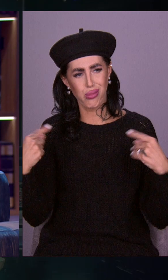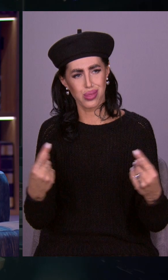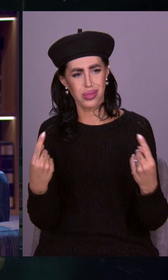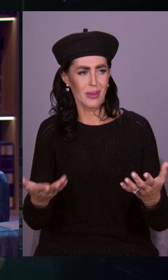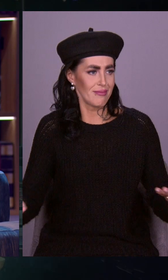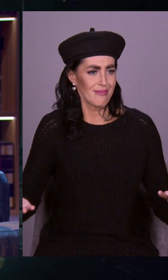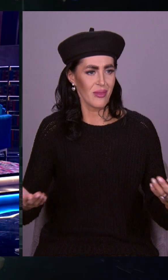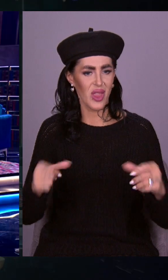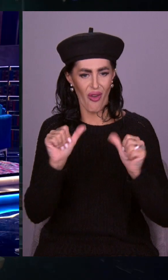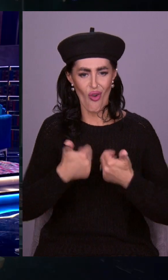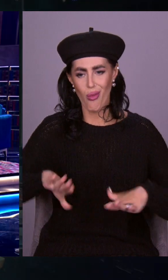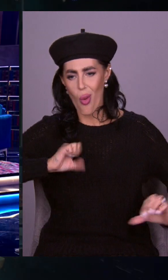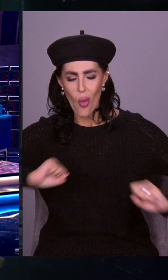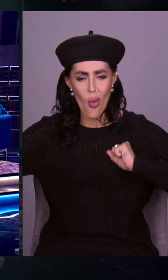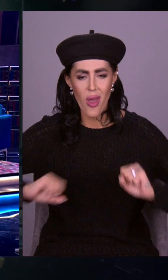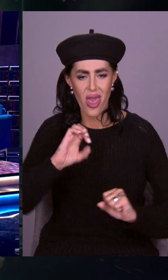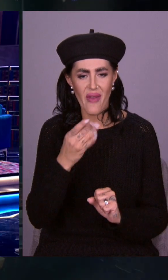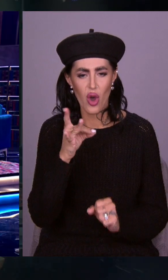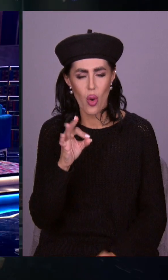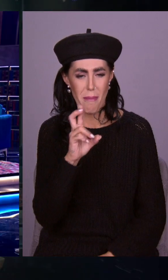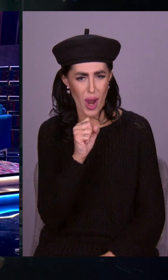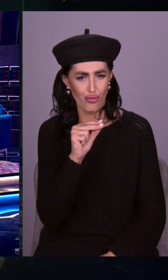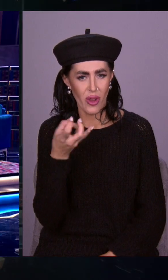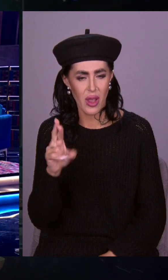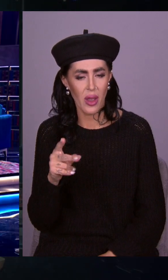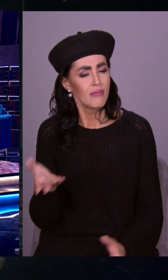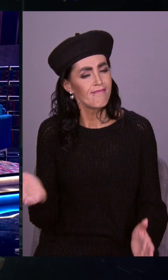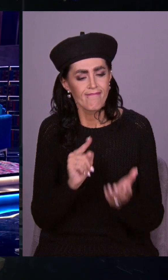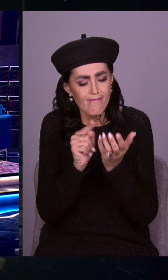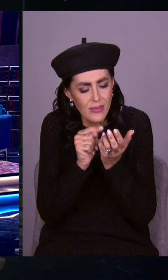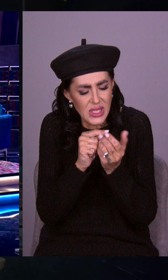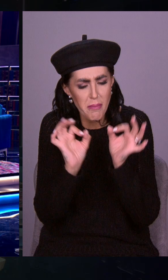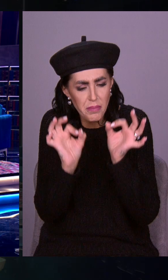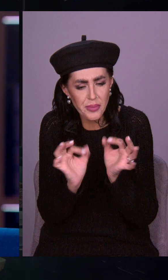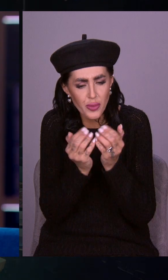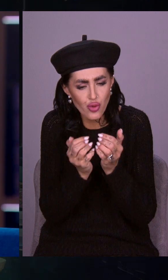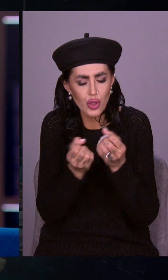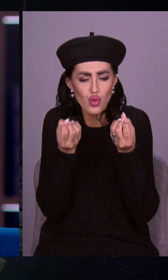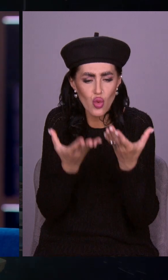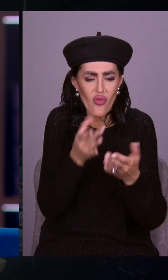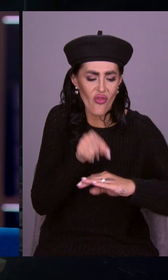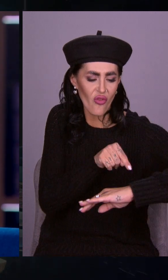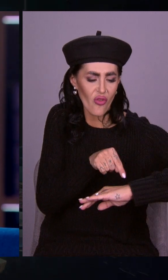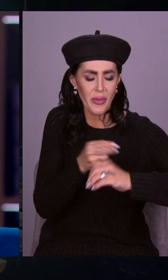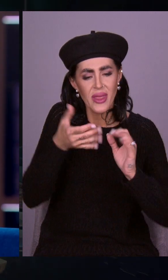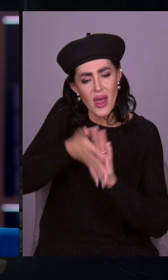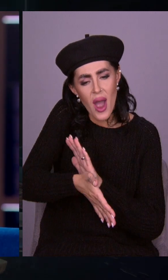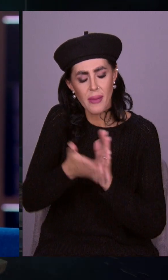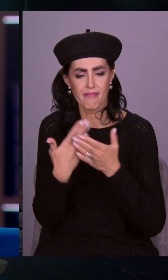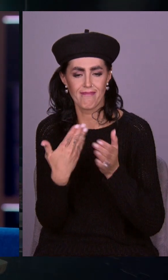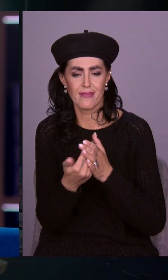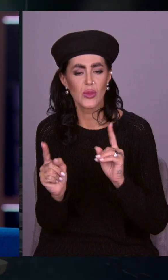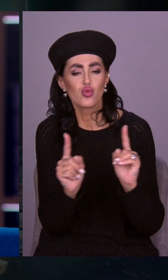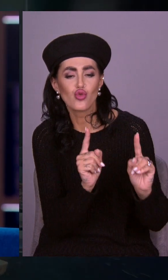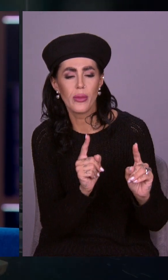ж таки, в 17-му році, коли Євробачення було в Києві, навіть прораховували, скільки займе часу, якщо що, наприклад,